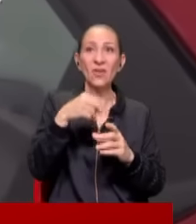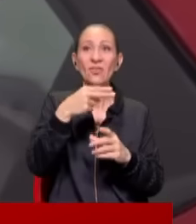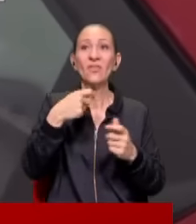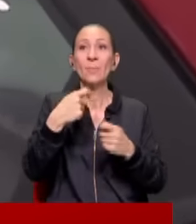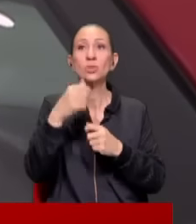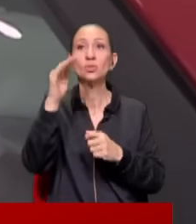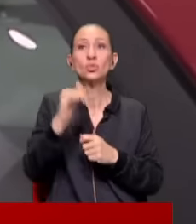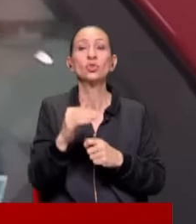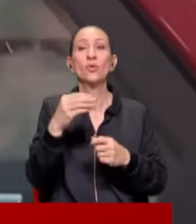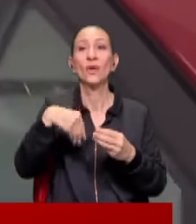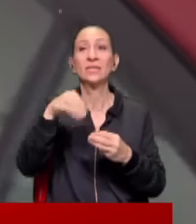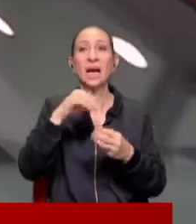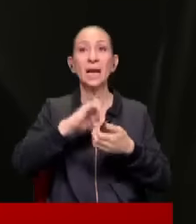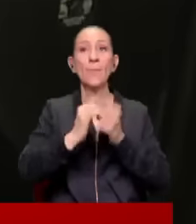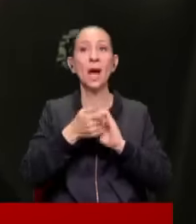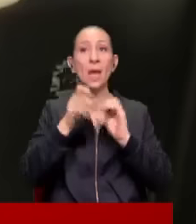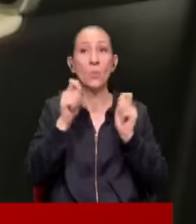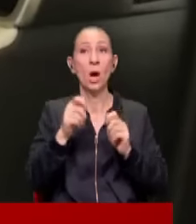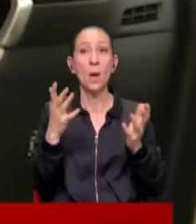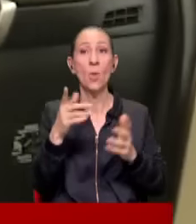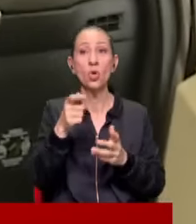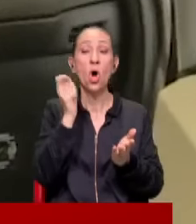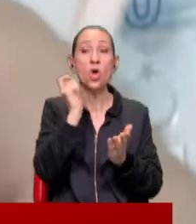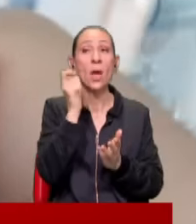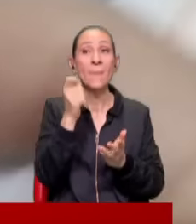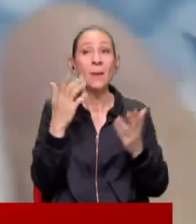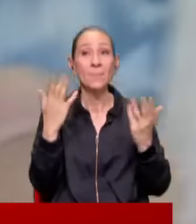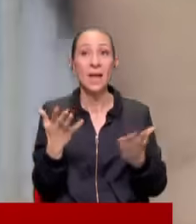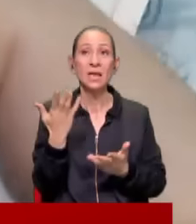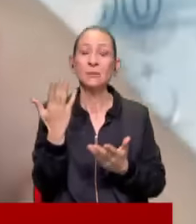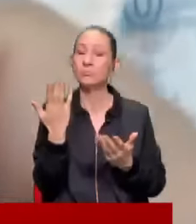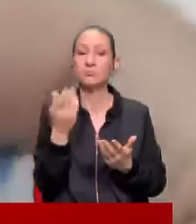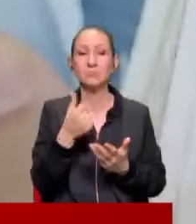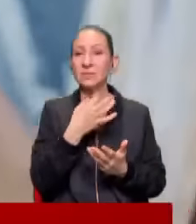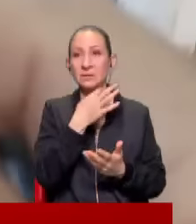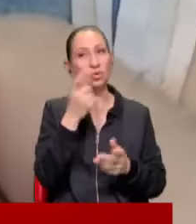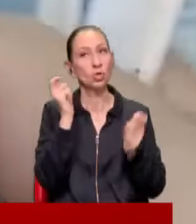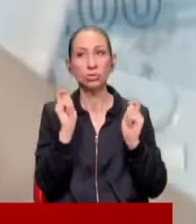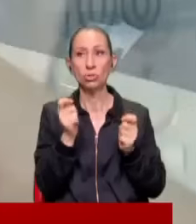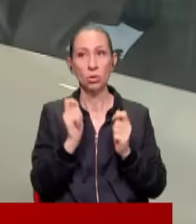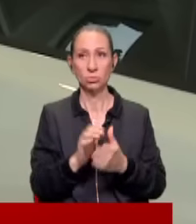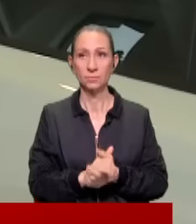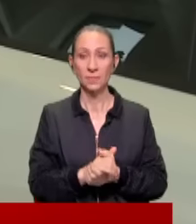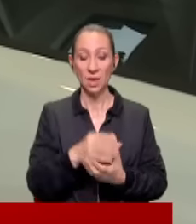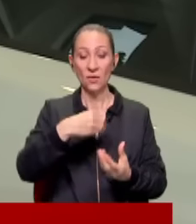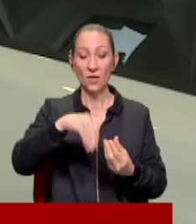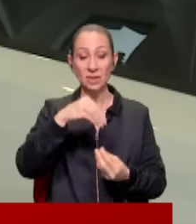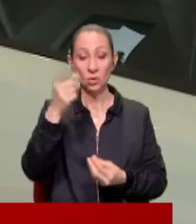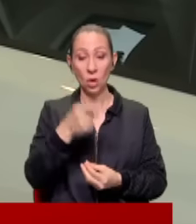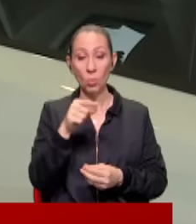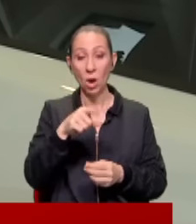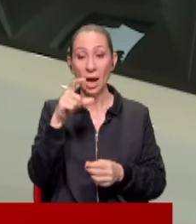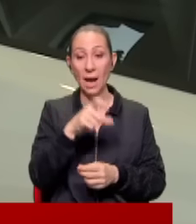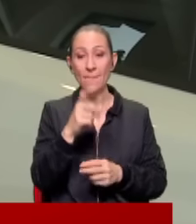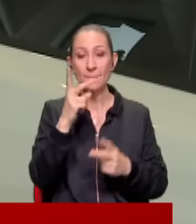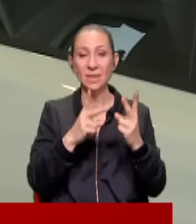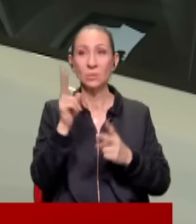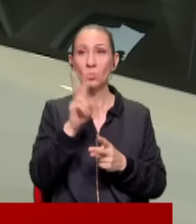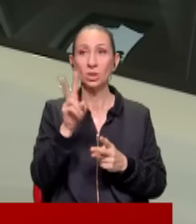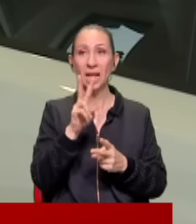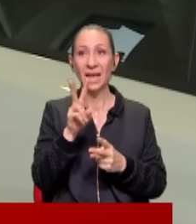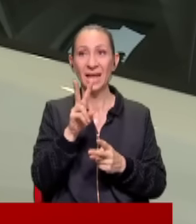firmalar düşük faizli kampanyalar yapıyor ama onu ödemek de yine dar gelirli için çok zor. Faiz oranlarını bu ay bazı